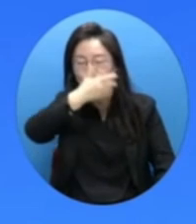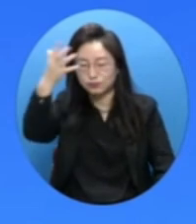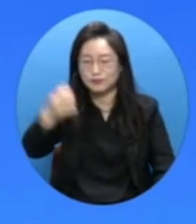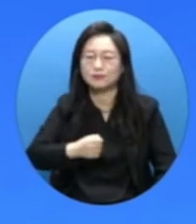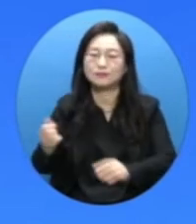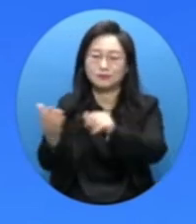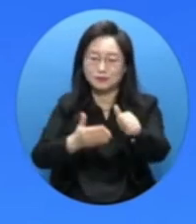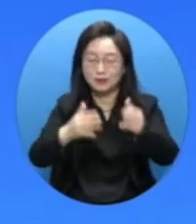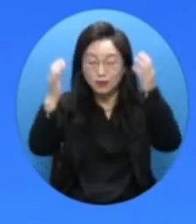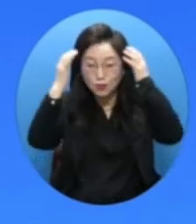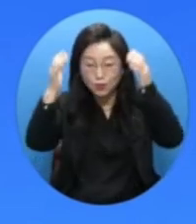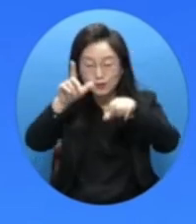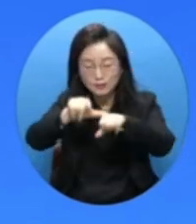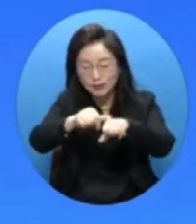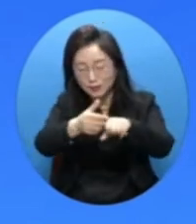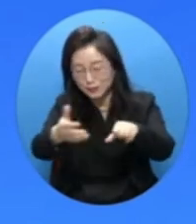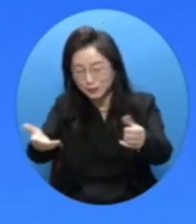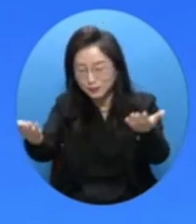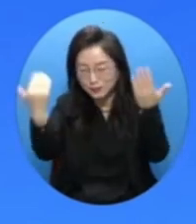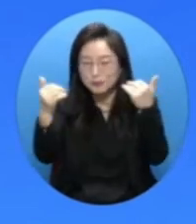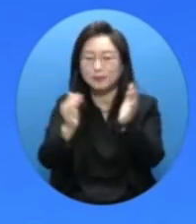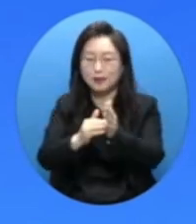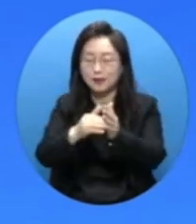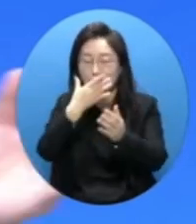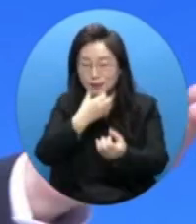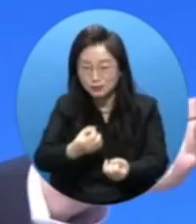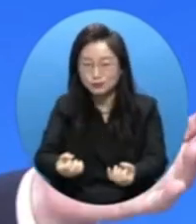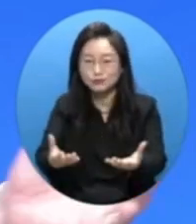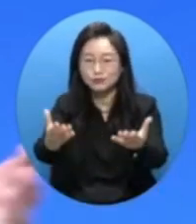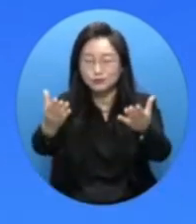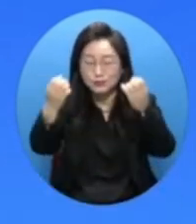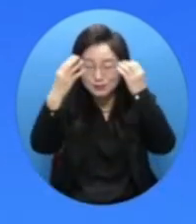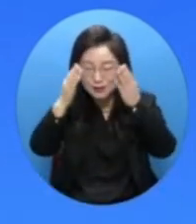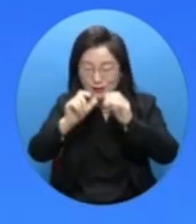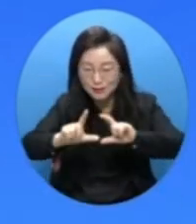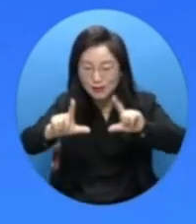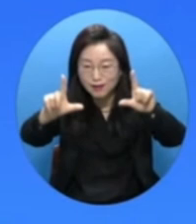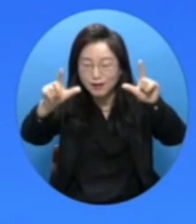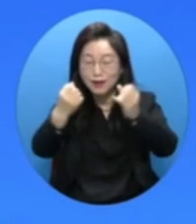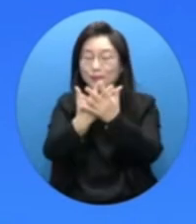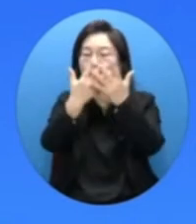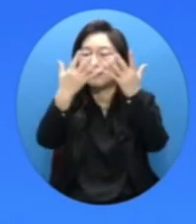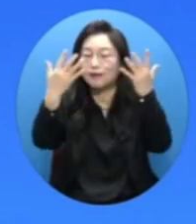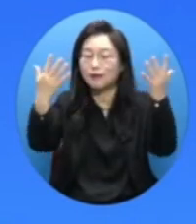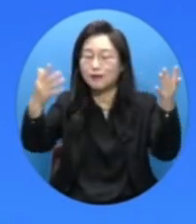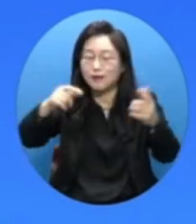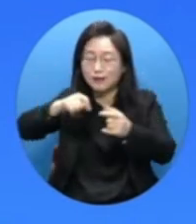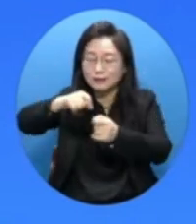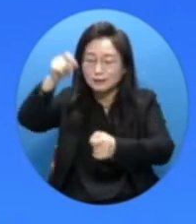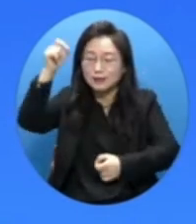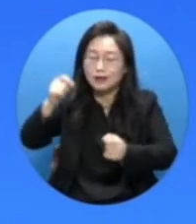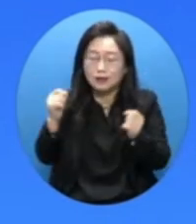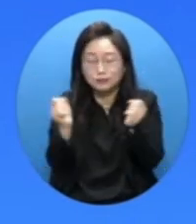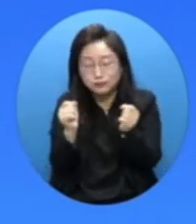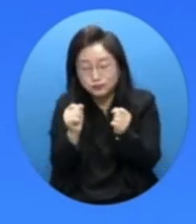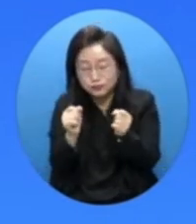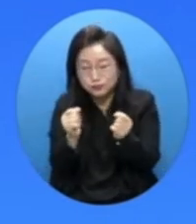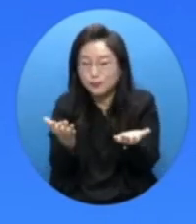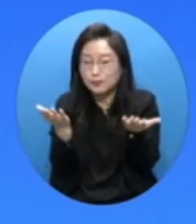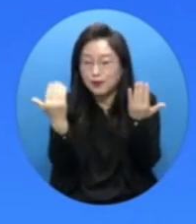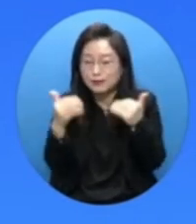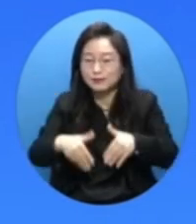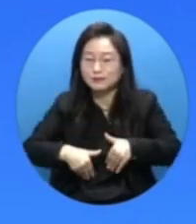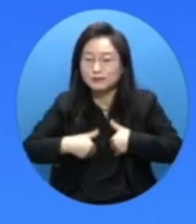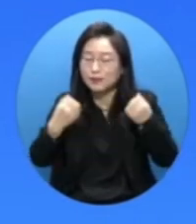이제 고난의 시간은 지나갔습니다 이제 축복의 새날이 밝았습니다 긴 긴 추운 겨울이 지나고 따뜻한